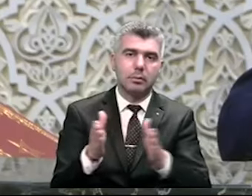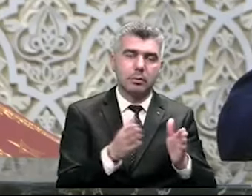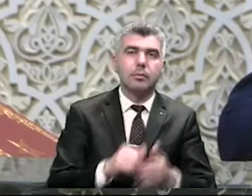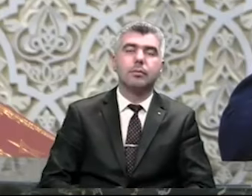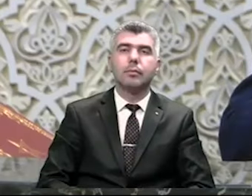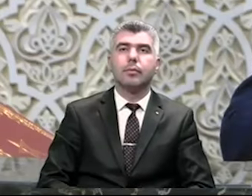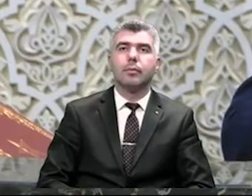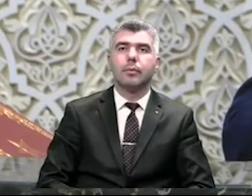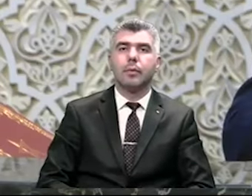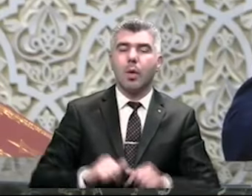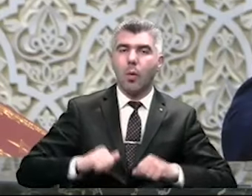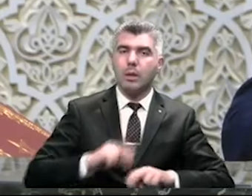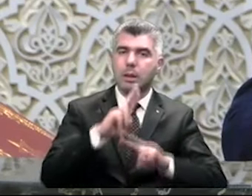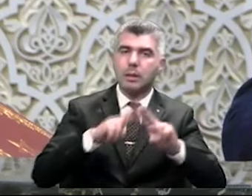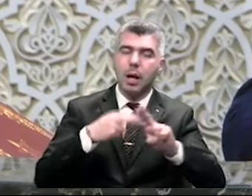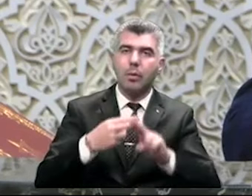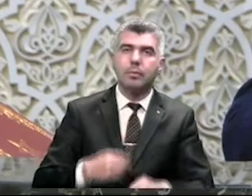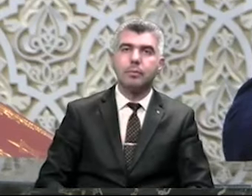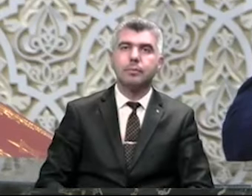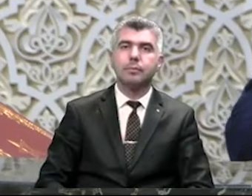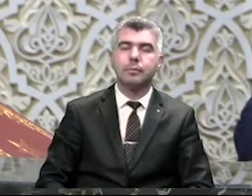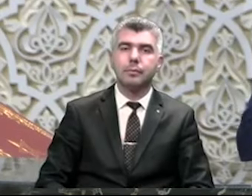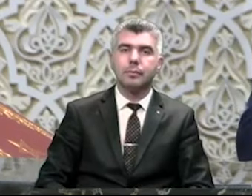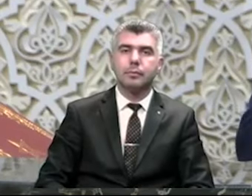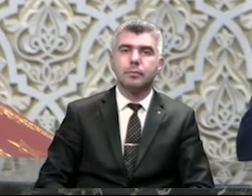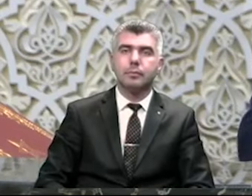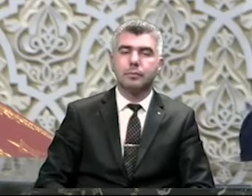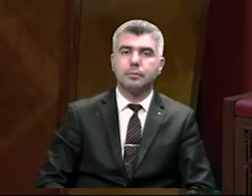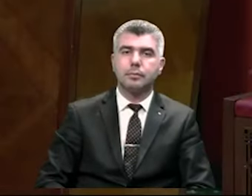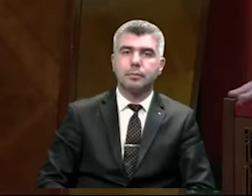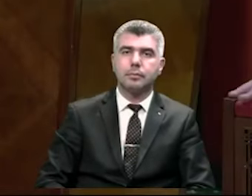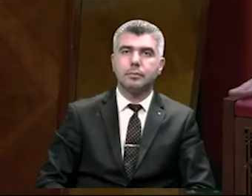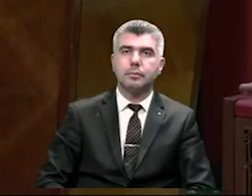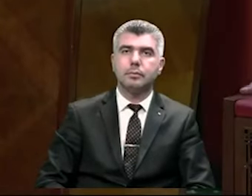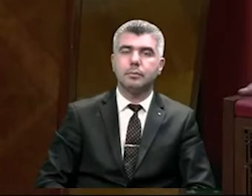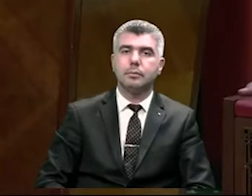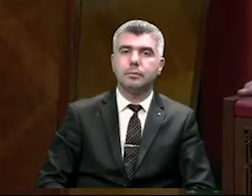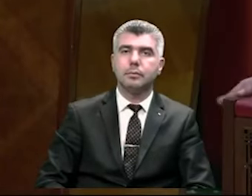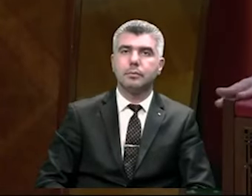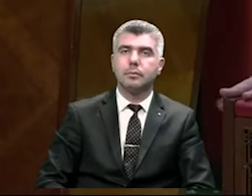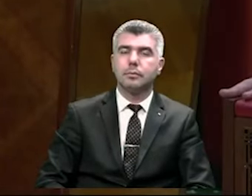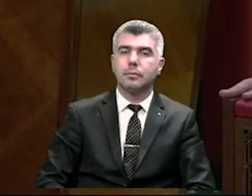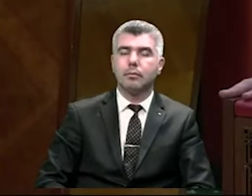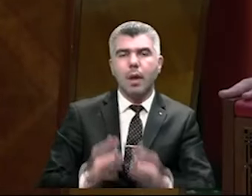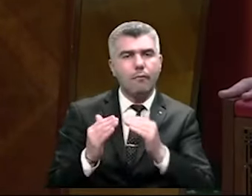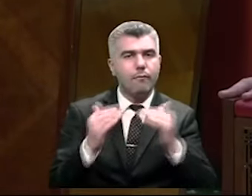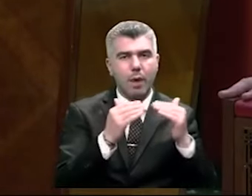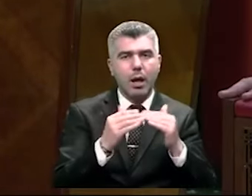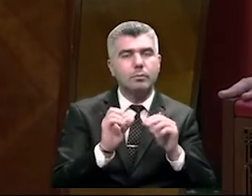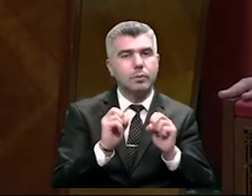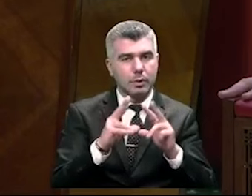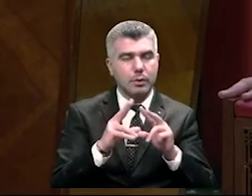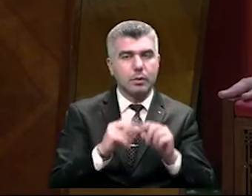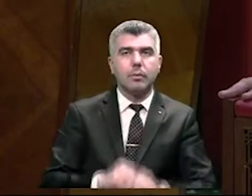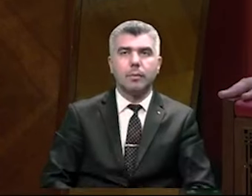السيده المستشاره المحترمه الكلمه لكم السيد الوزير في اطار التفاعل مع التعقيب تفضلوا متفق معك بانه